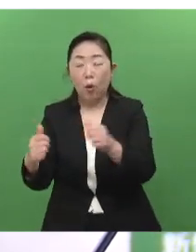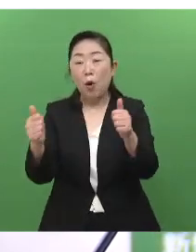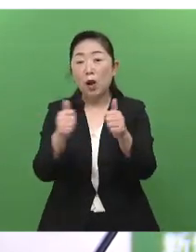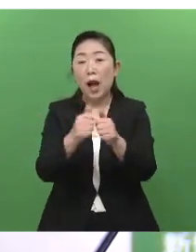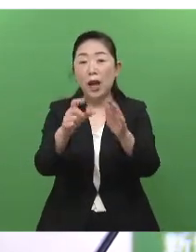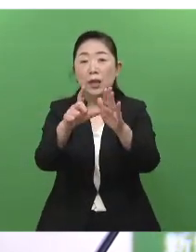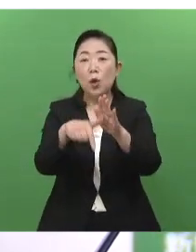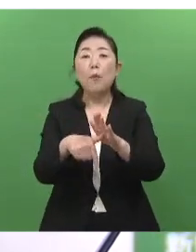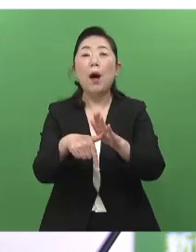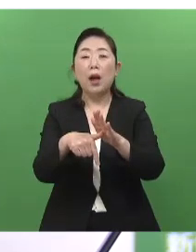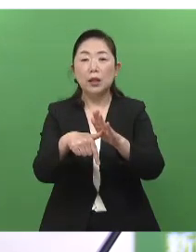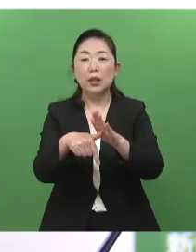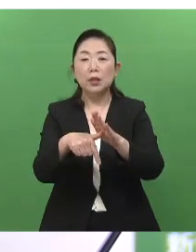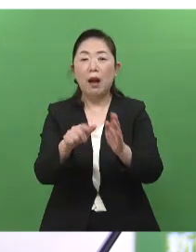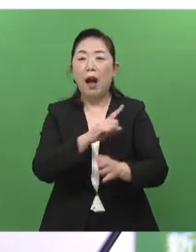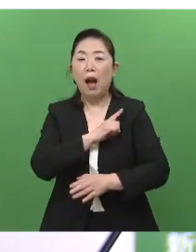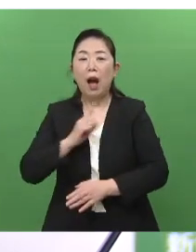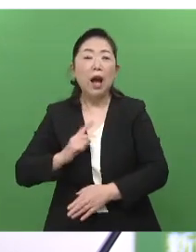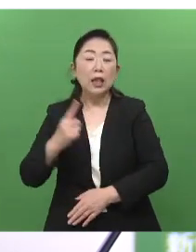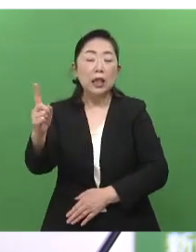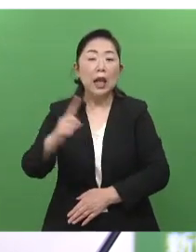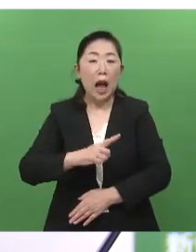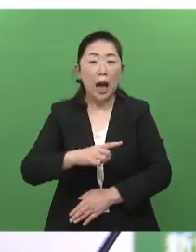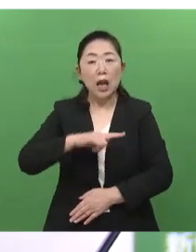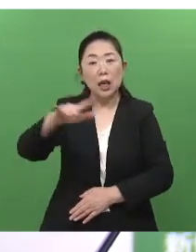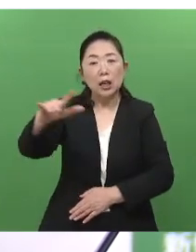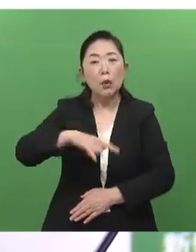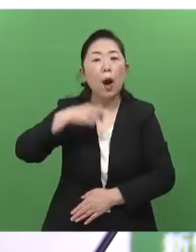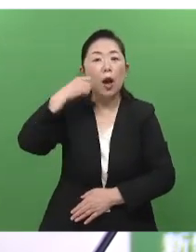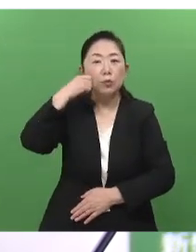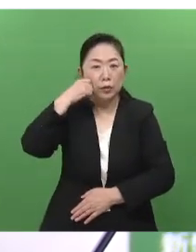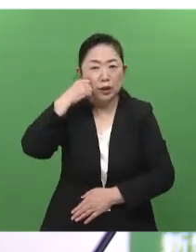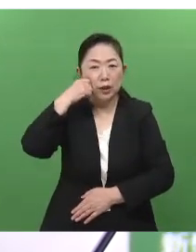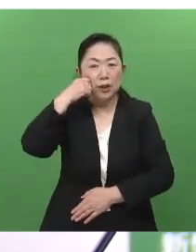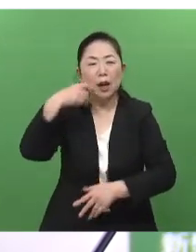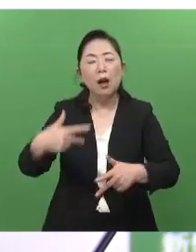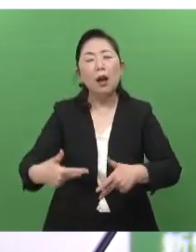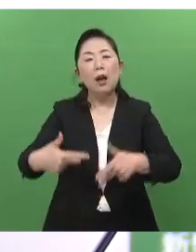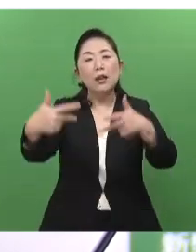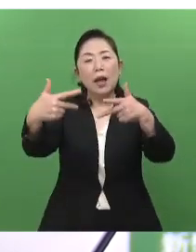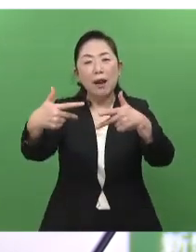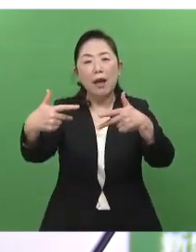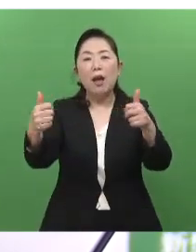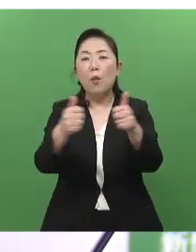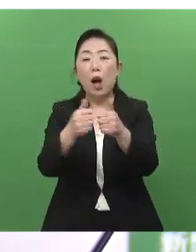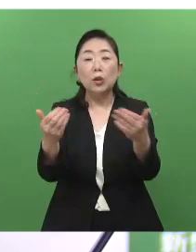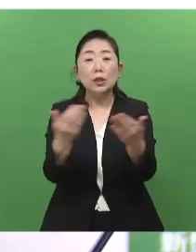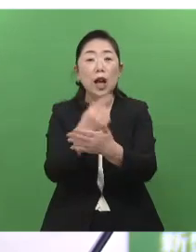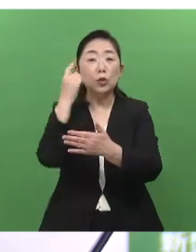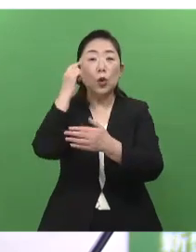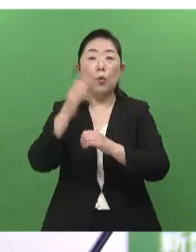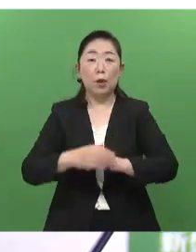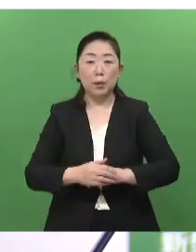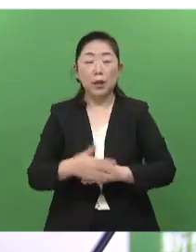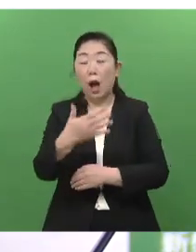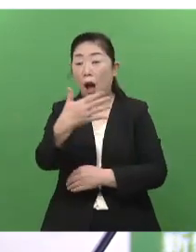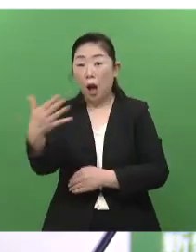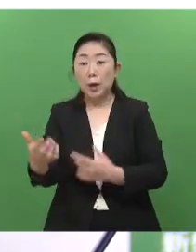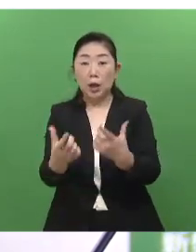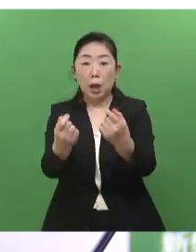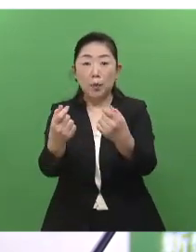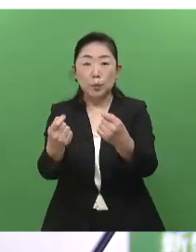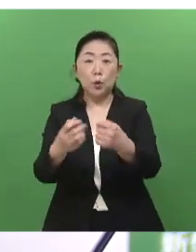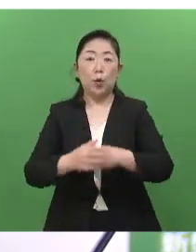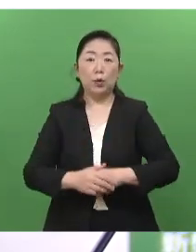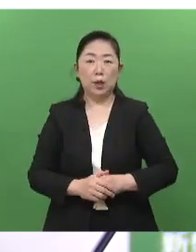でもテレワークはもう当たり前にやってきたっていうのは、あれだけ広大なところでいろんな企業が活躍しているわけですから、日本というの